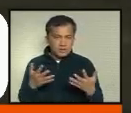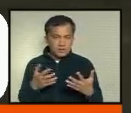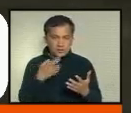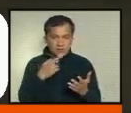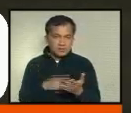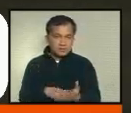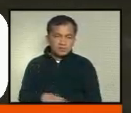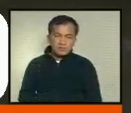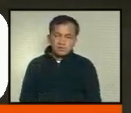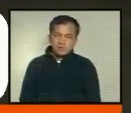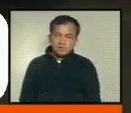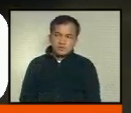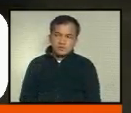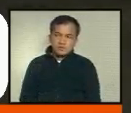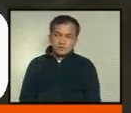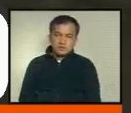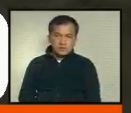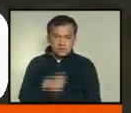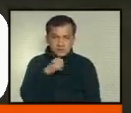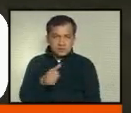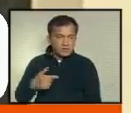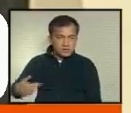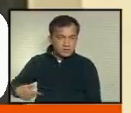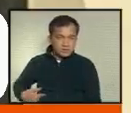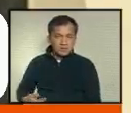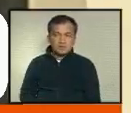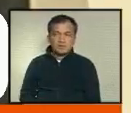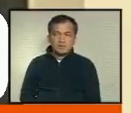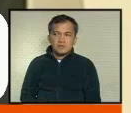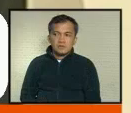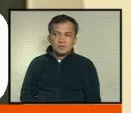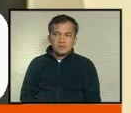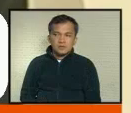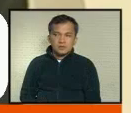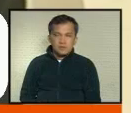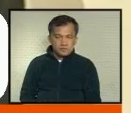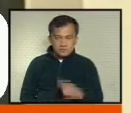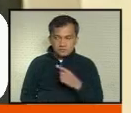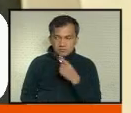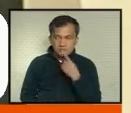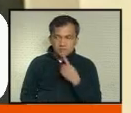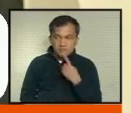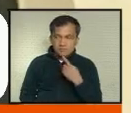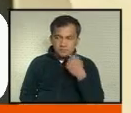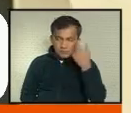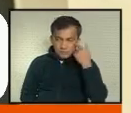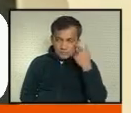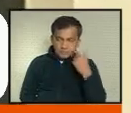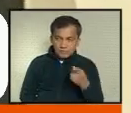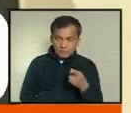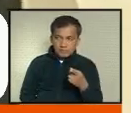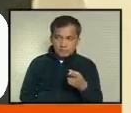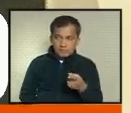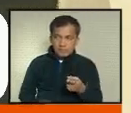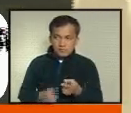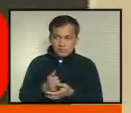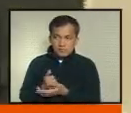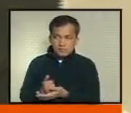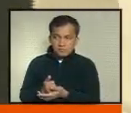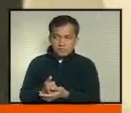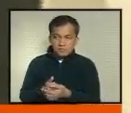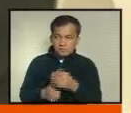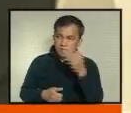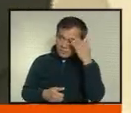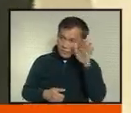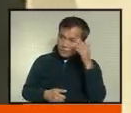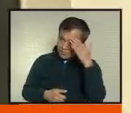record niyan. Hindi ako holdapper. Tinulungan niya ba itong si Gerald? Hindi po. Wala po akong alam